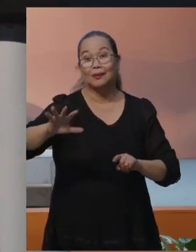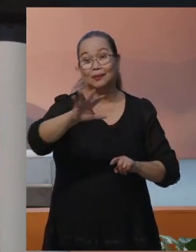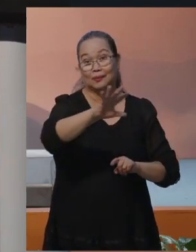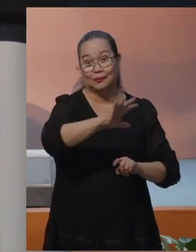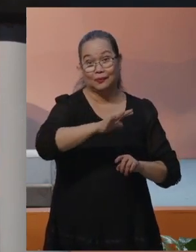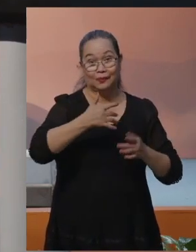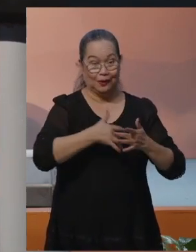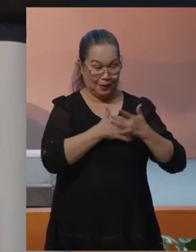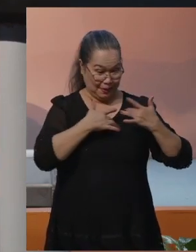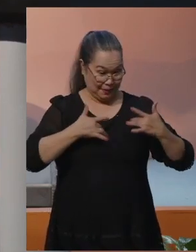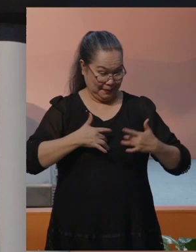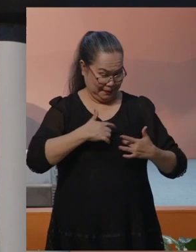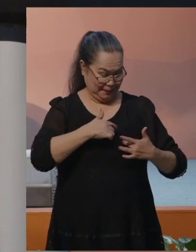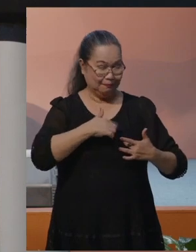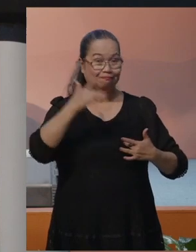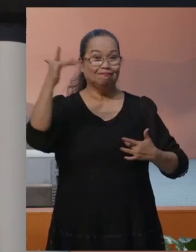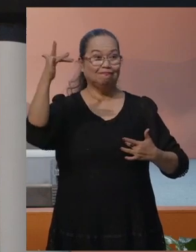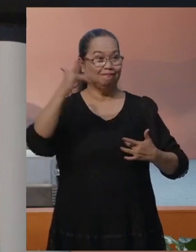sa puso niyo.